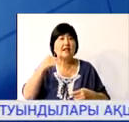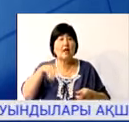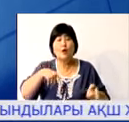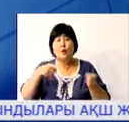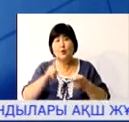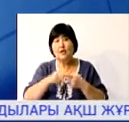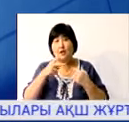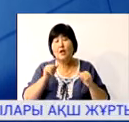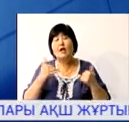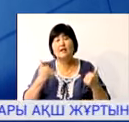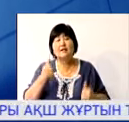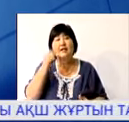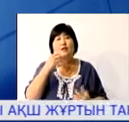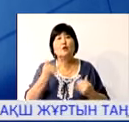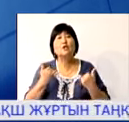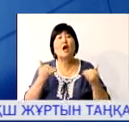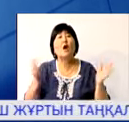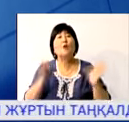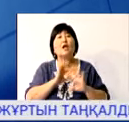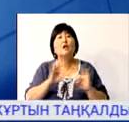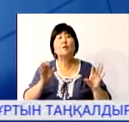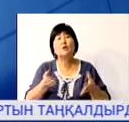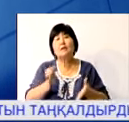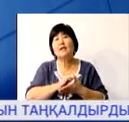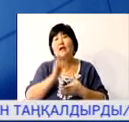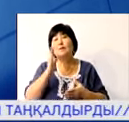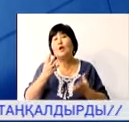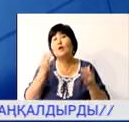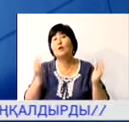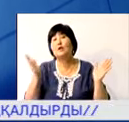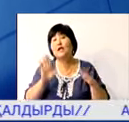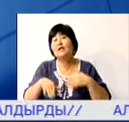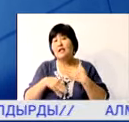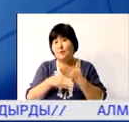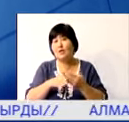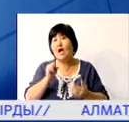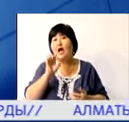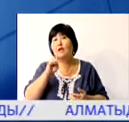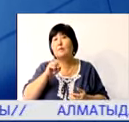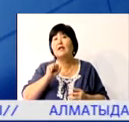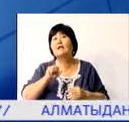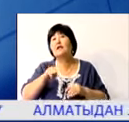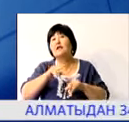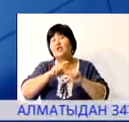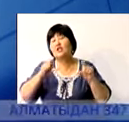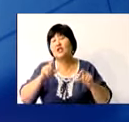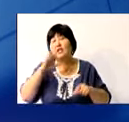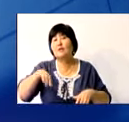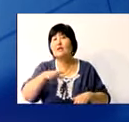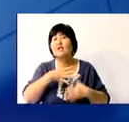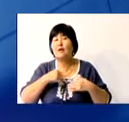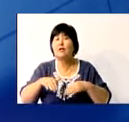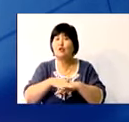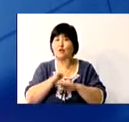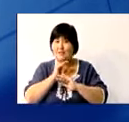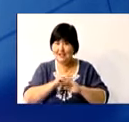арқылы көре аласыздар. Ал енді ертеңгі күнге арналған ауа райы болжамымен таныс болыңыздар. Күн райы дерегінің демеушісі Арбат кешені. Еліміз аман, жұртымыз тыныш